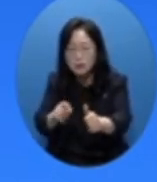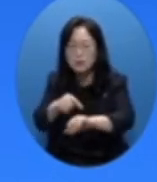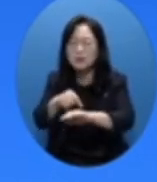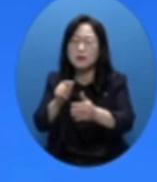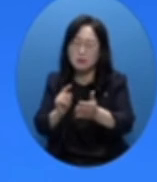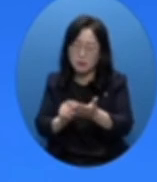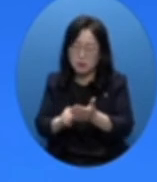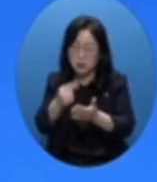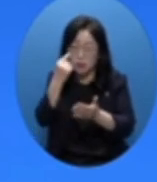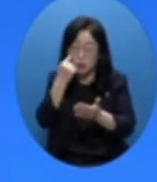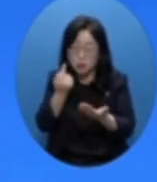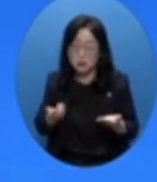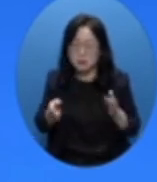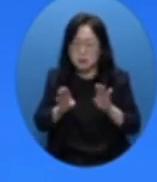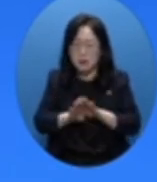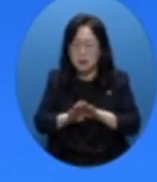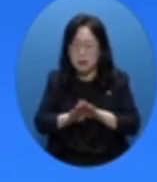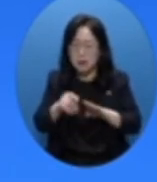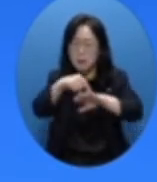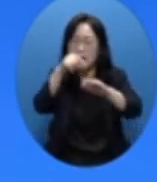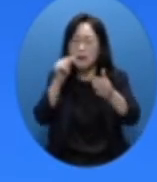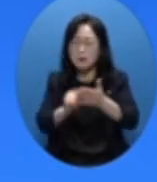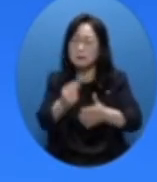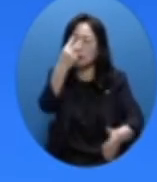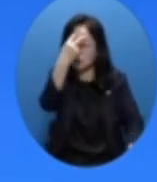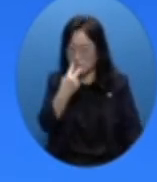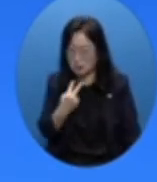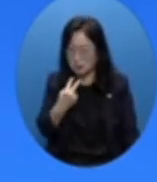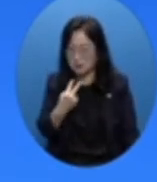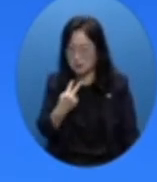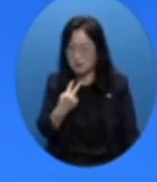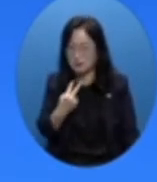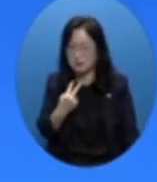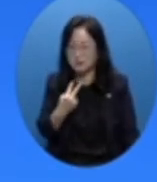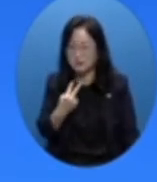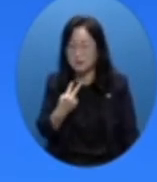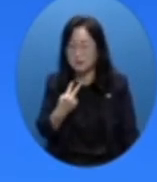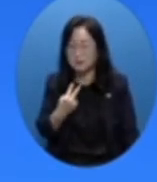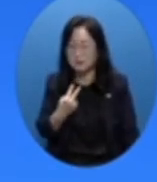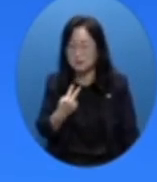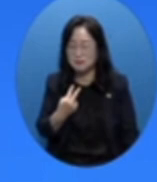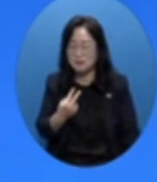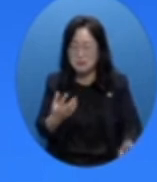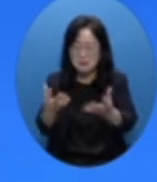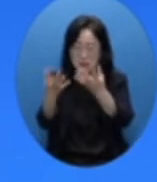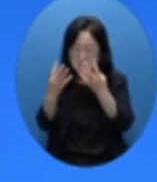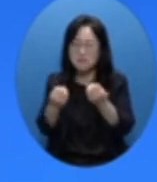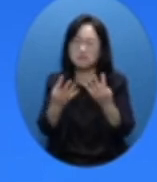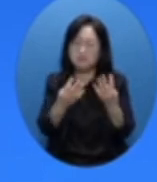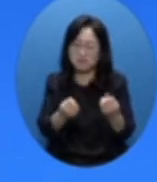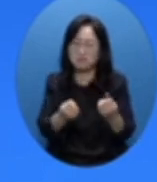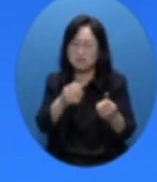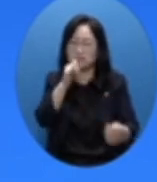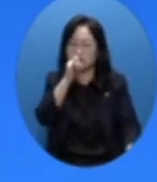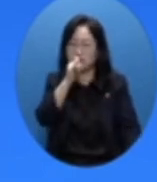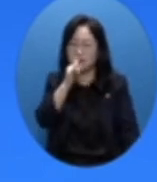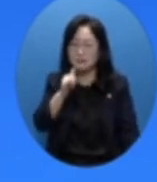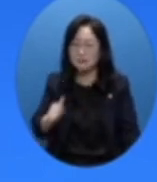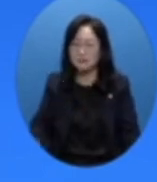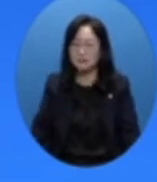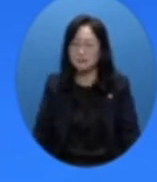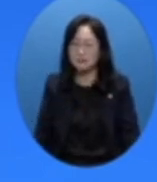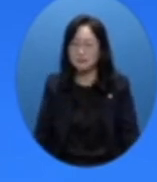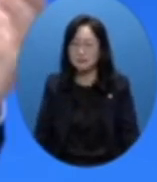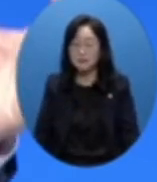마음의 명의 심적인 명인들이 많이 있습니다